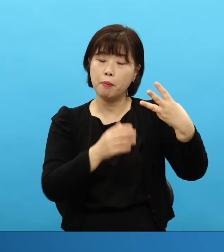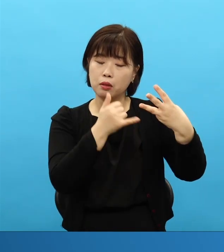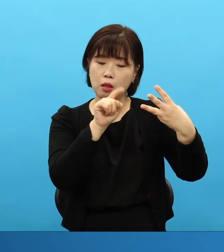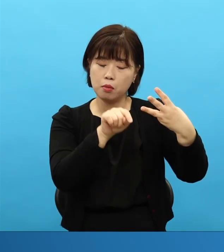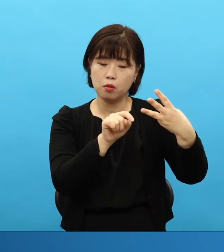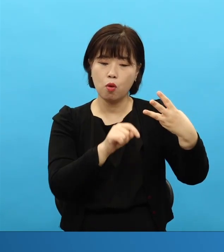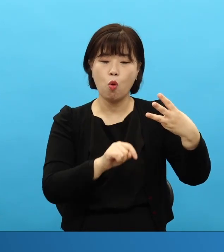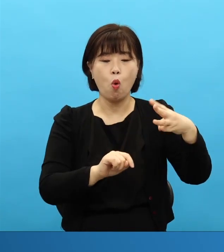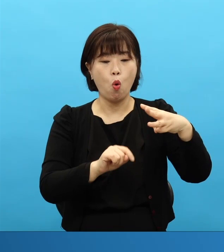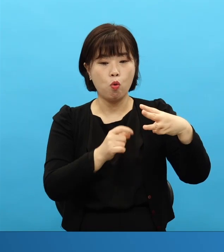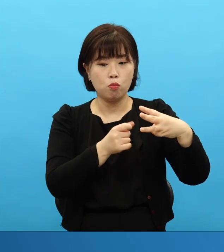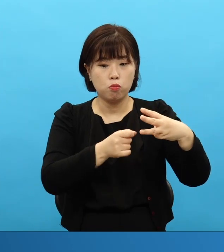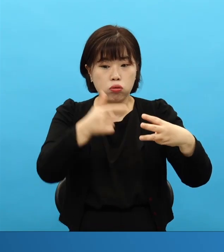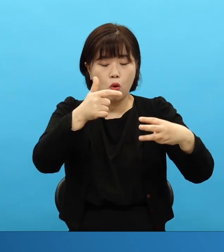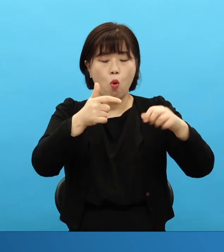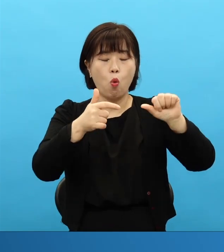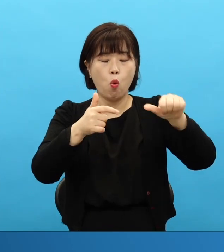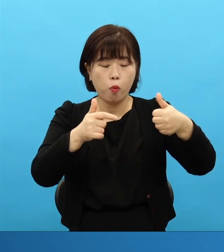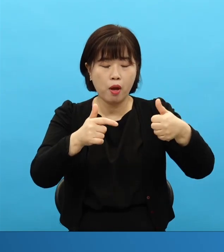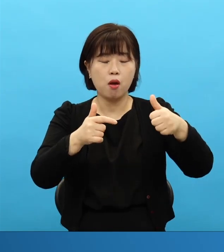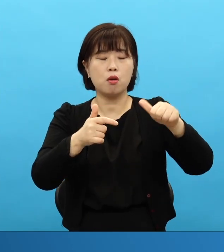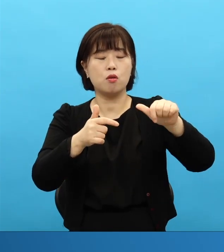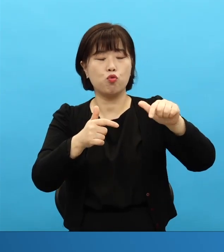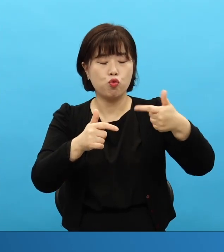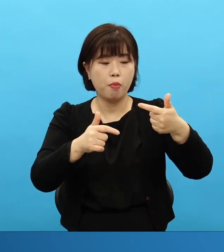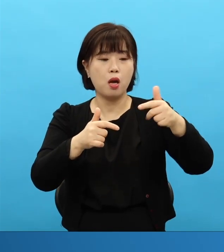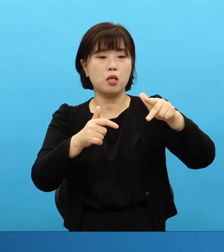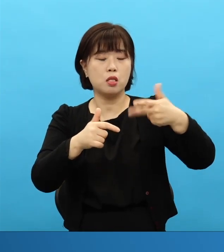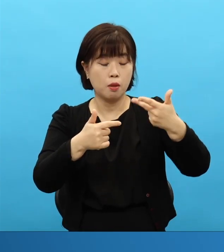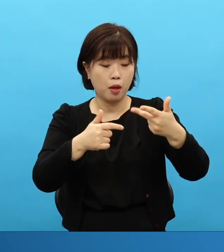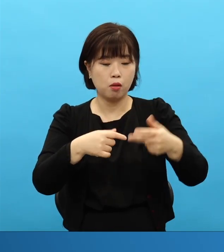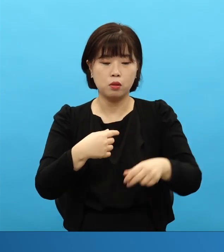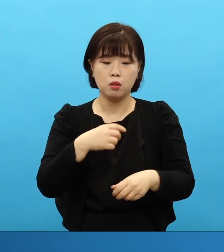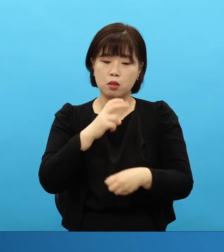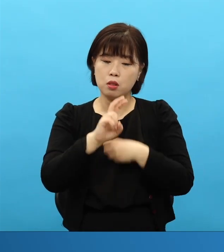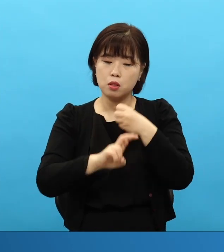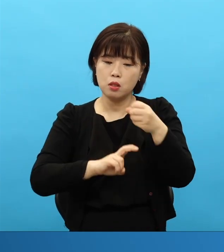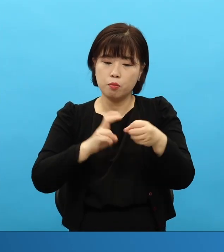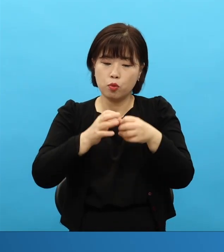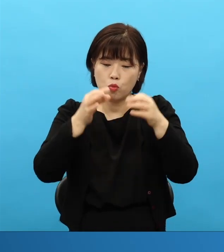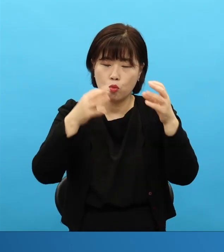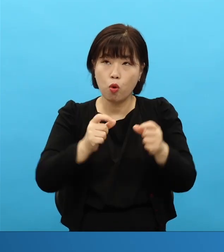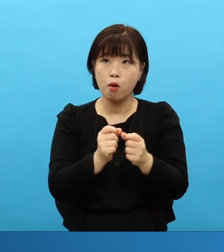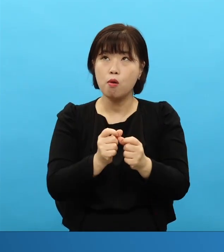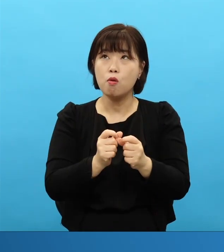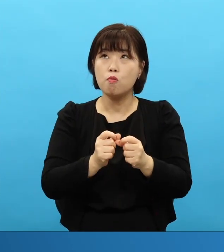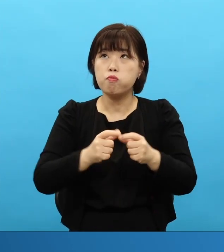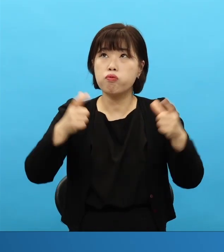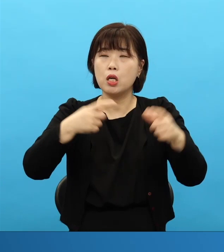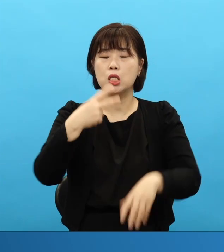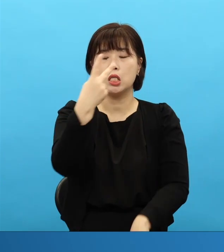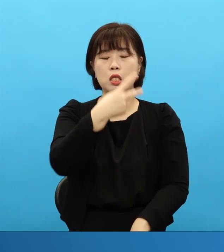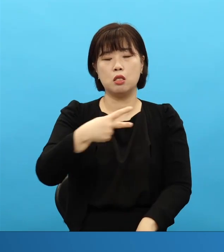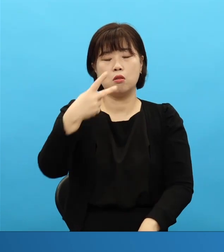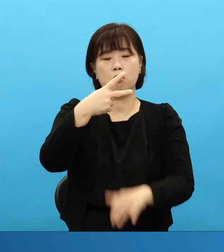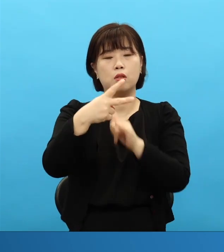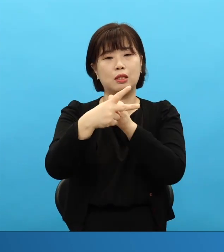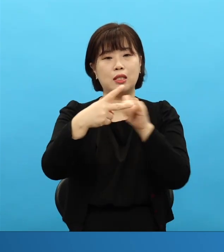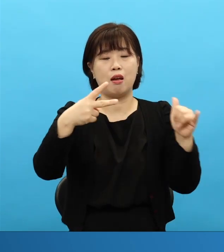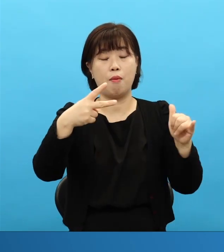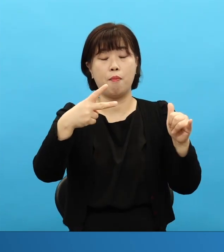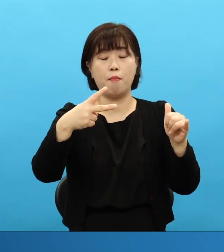700명으로 불과 20년 만에 2000명이 돼버렸어요. 이건 놀라운 사실입니다. 2000명 된 건